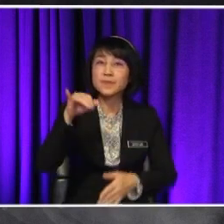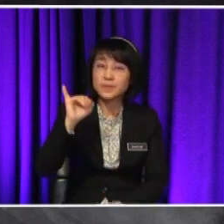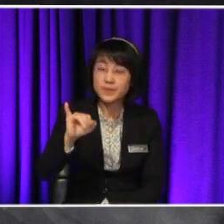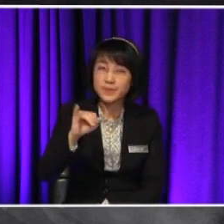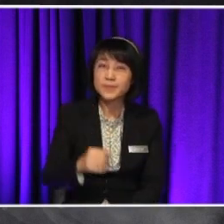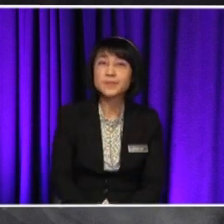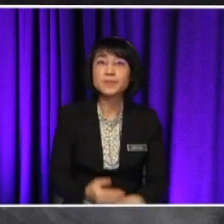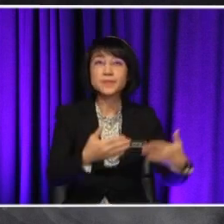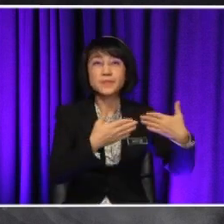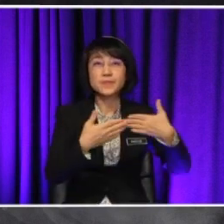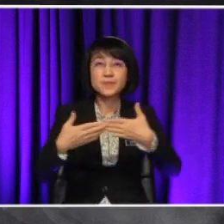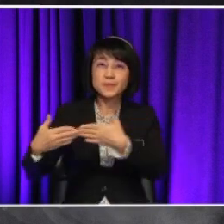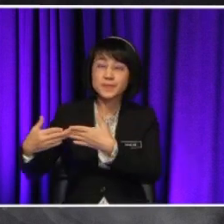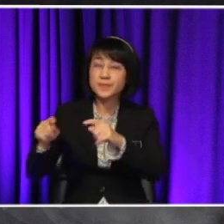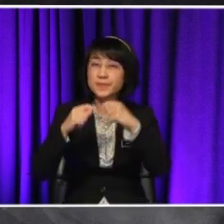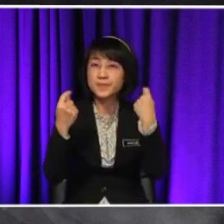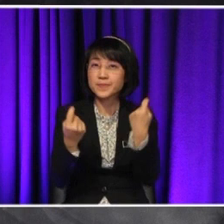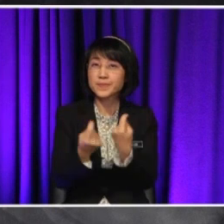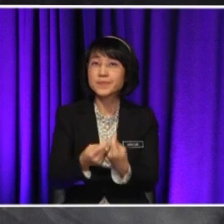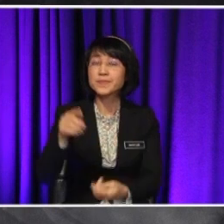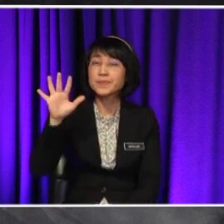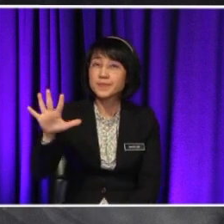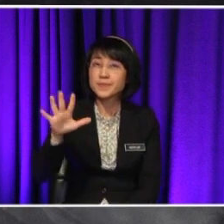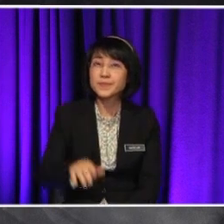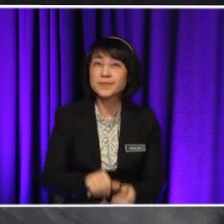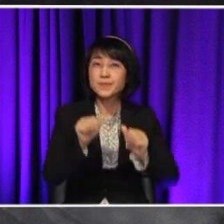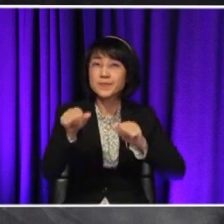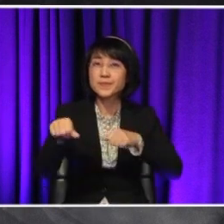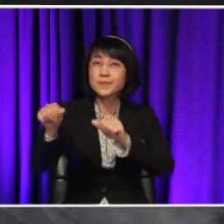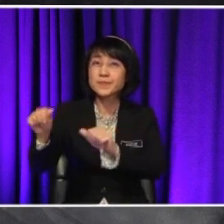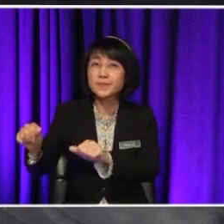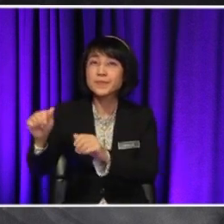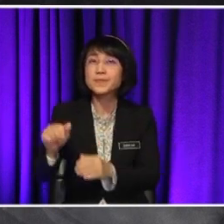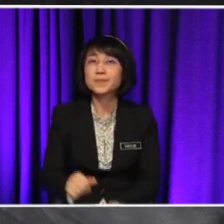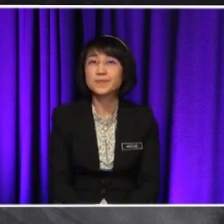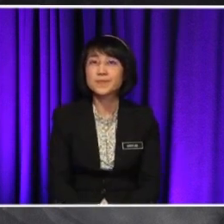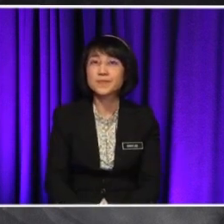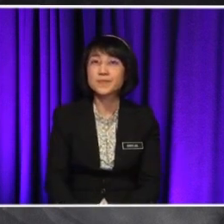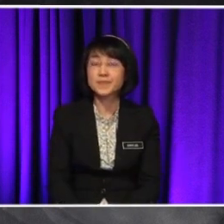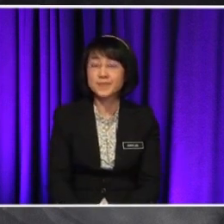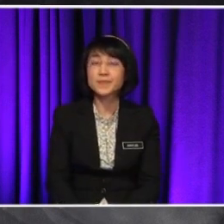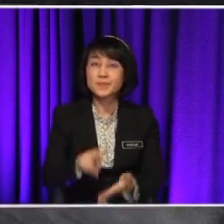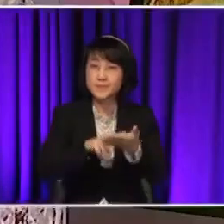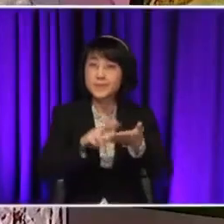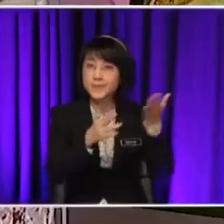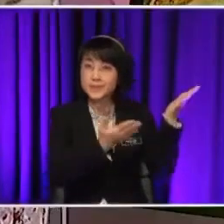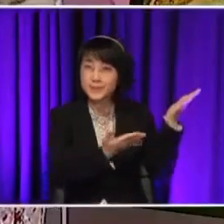bersambung semasa ke di tingkatan 5, aliran Fauvisme sehingga seni op.